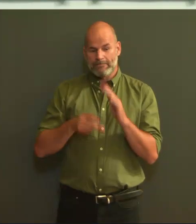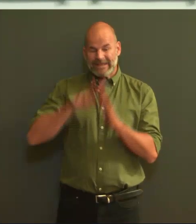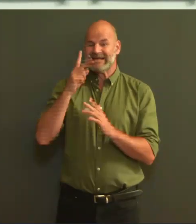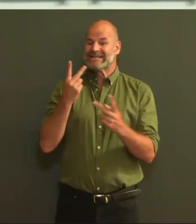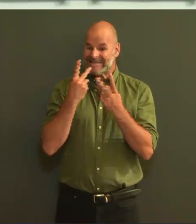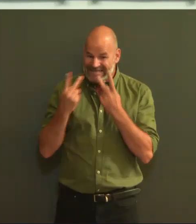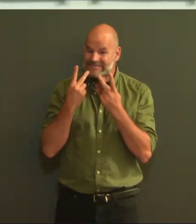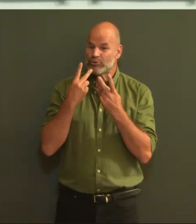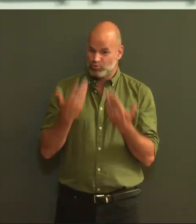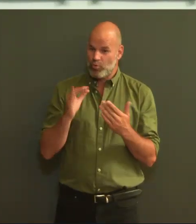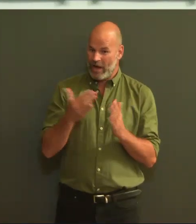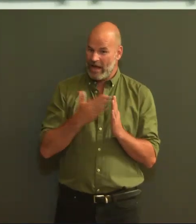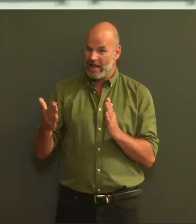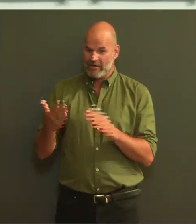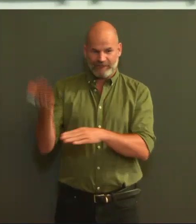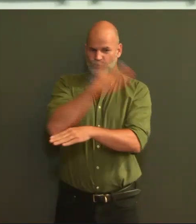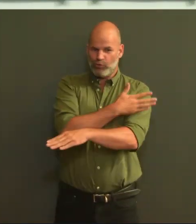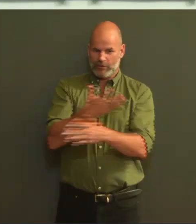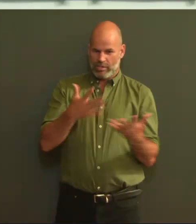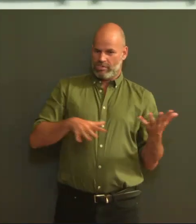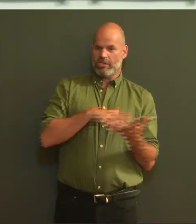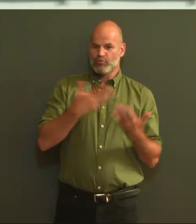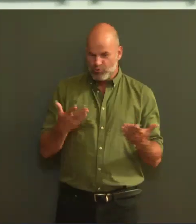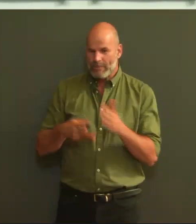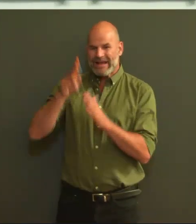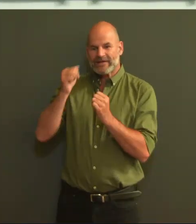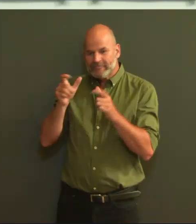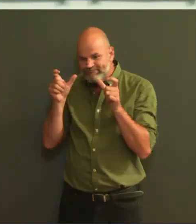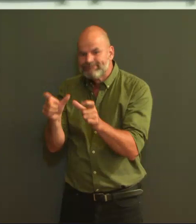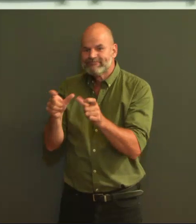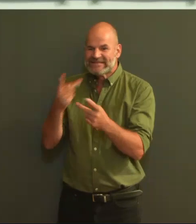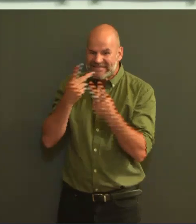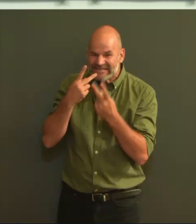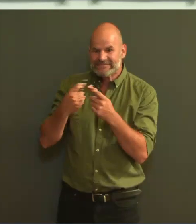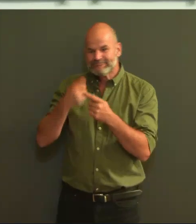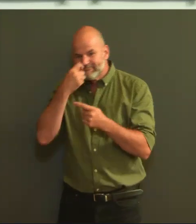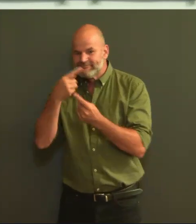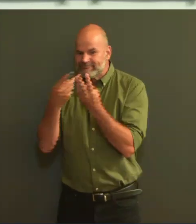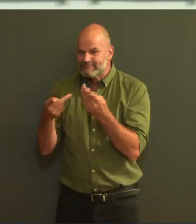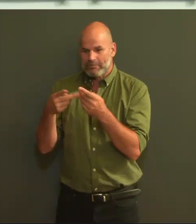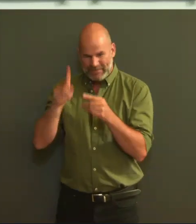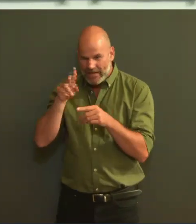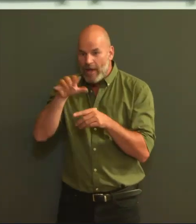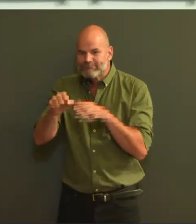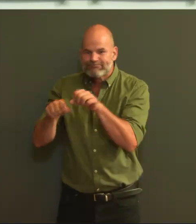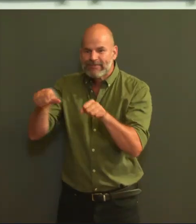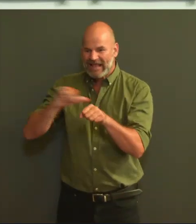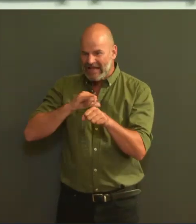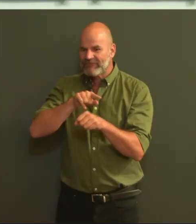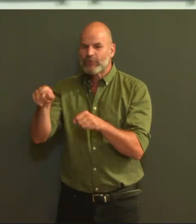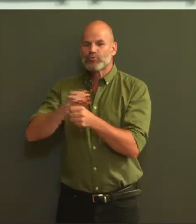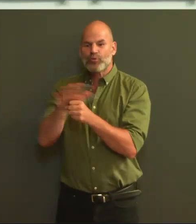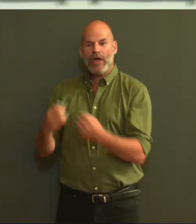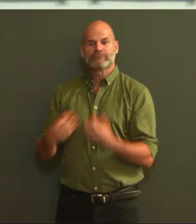een veel groter deel van de ijsberg kunnen blootleggen. Het opvolgen van die besmettingscijfers laat ons